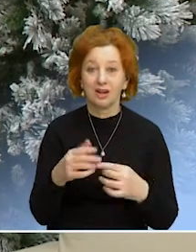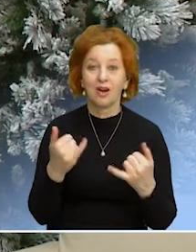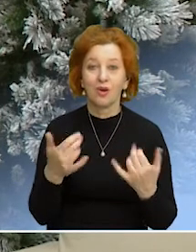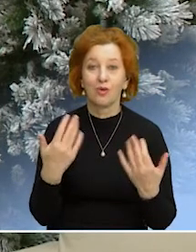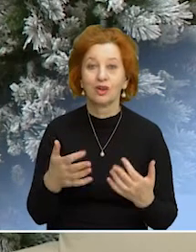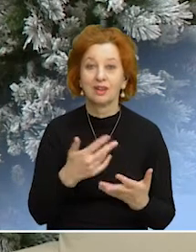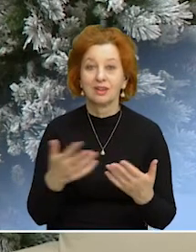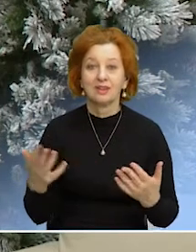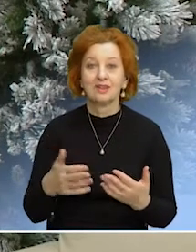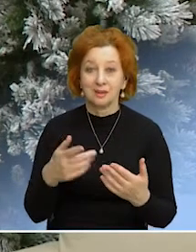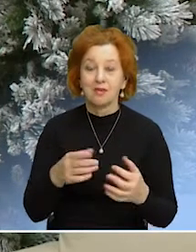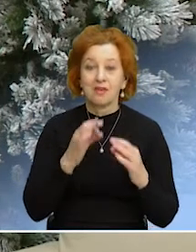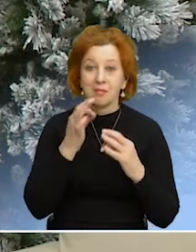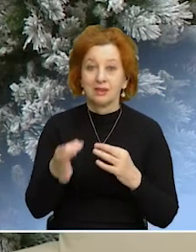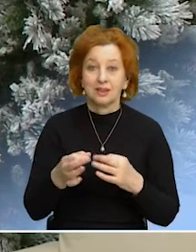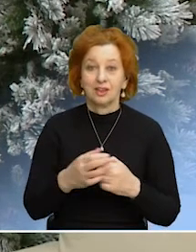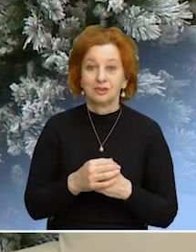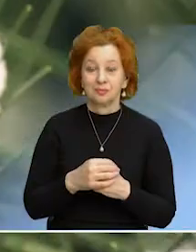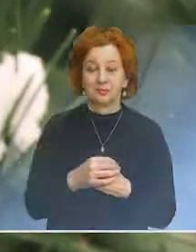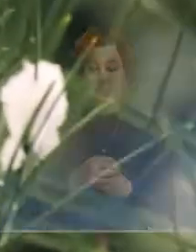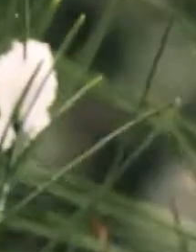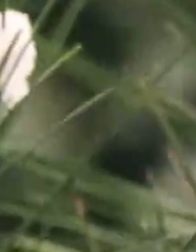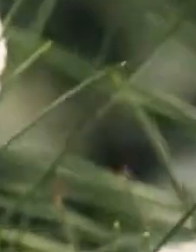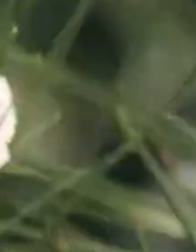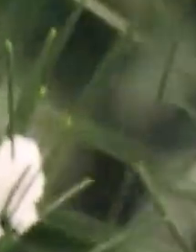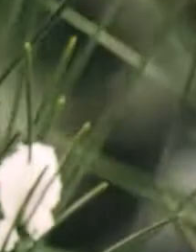будет расчищать снег под ногами, сейчас мы вам подскажем.